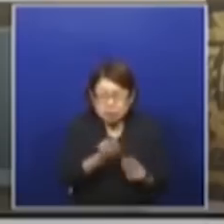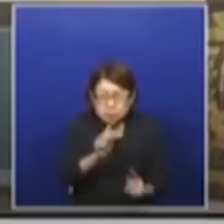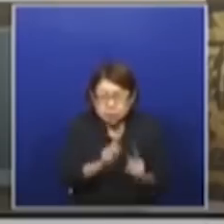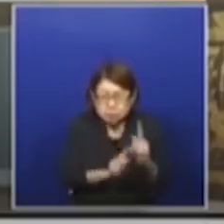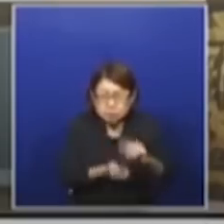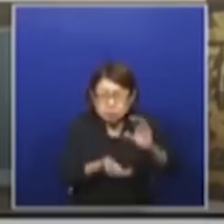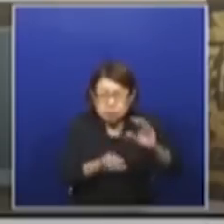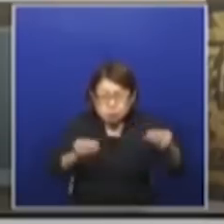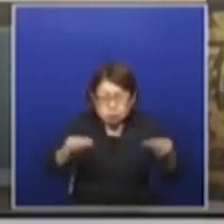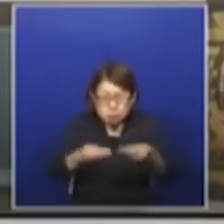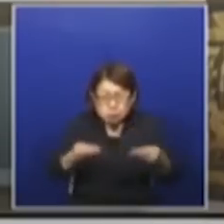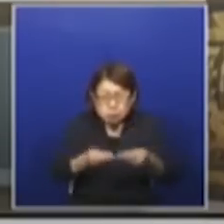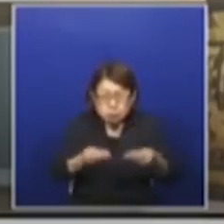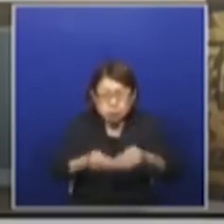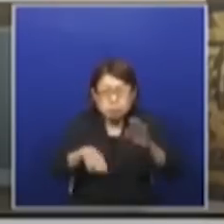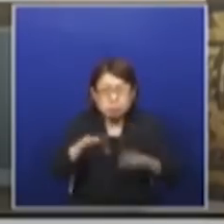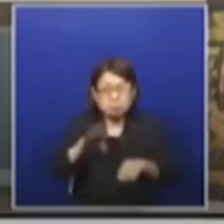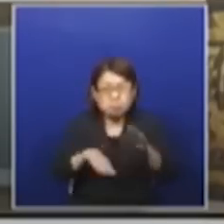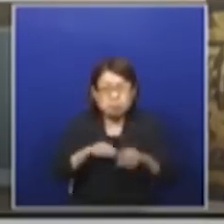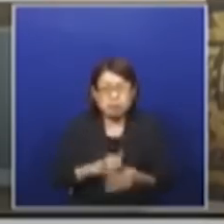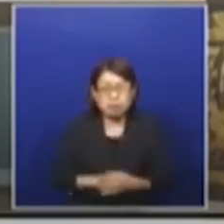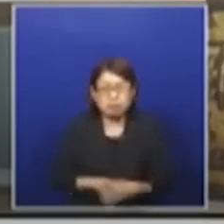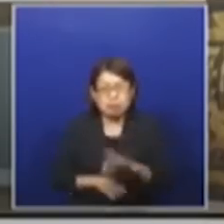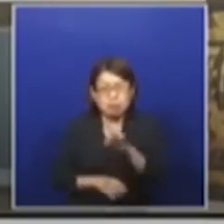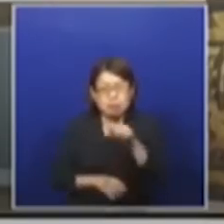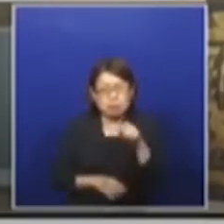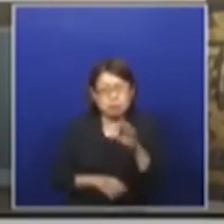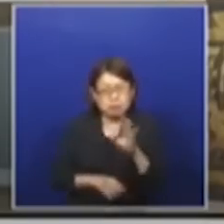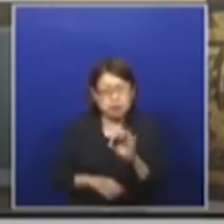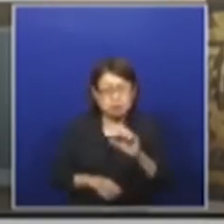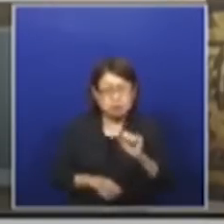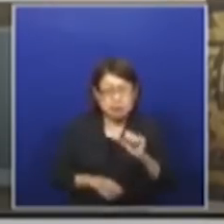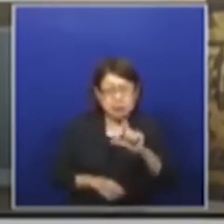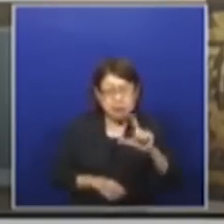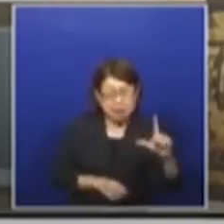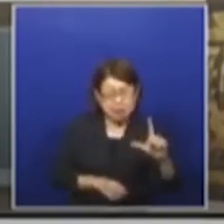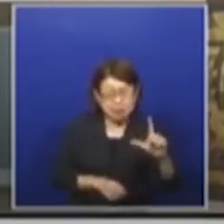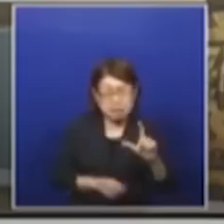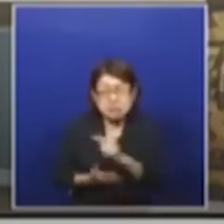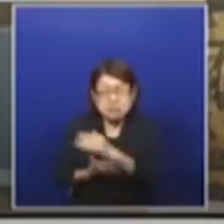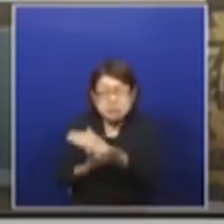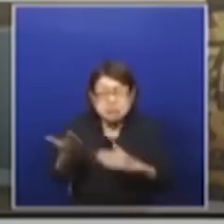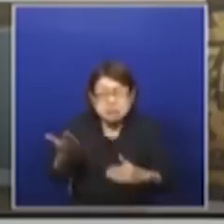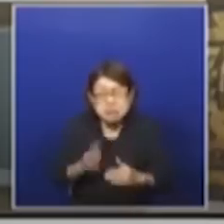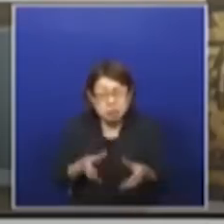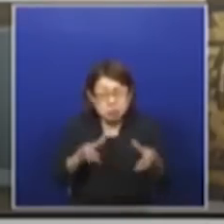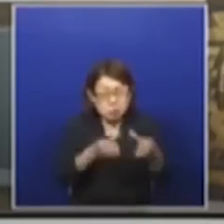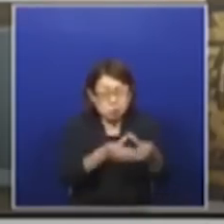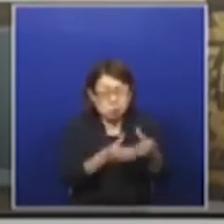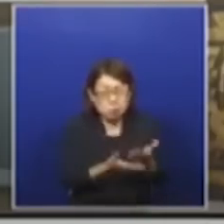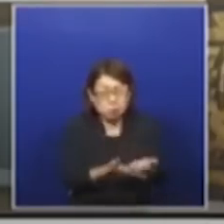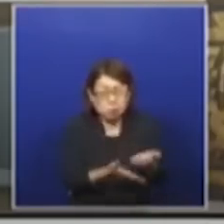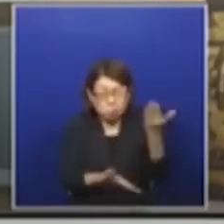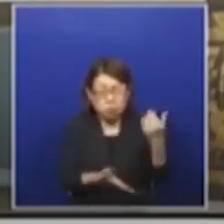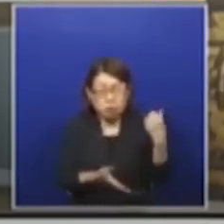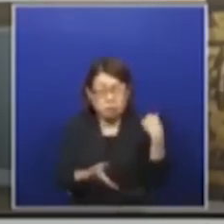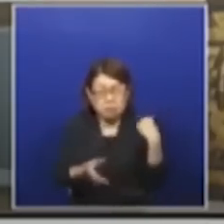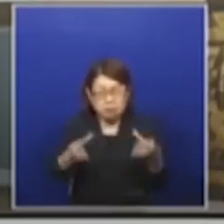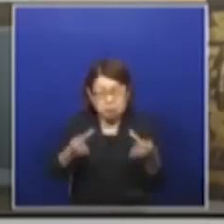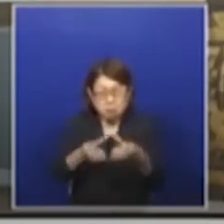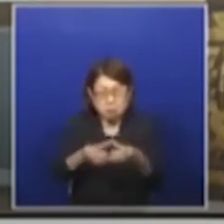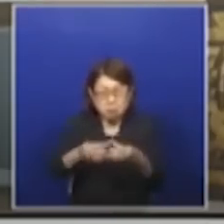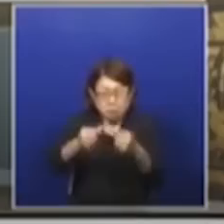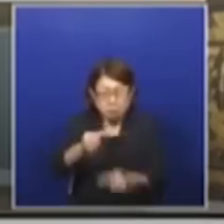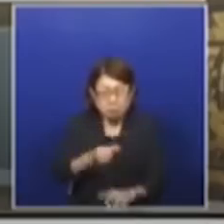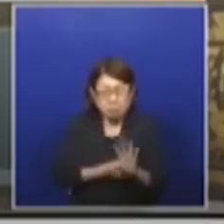าณ 8.9 แสนล้านบาทแต่เกือบครึ่งครับท่านประธานเป็นของกลุ่มทุนใหญ่4เครือเท่านั้นเองครับคือเ